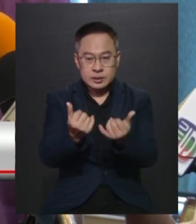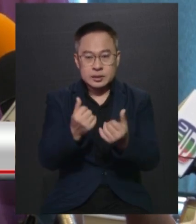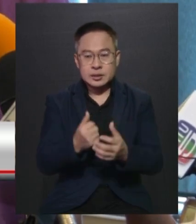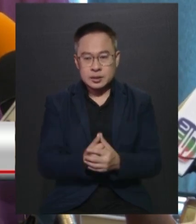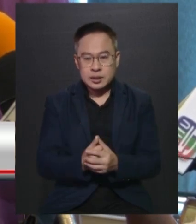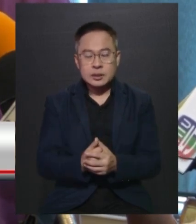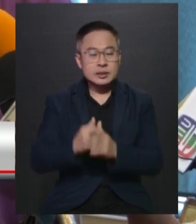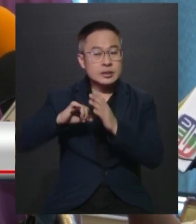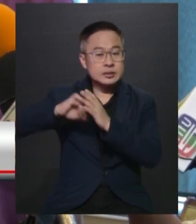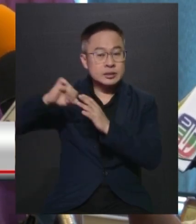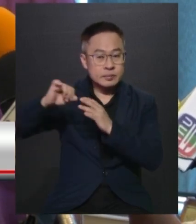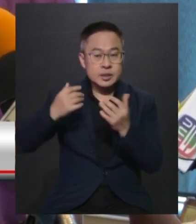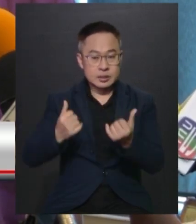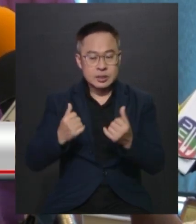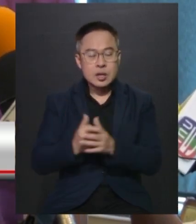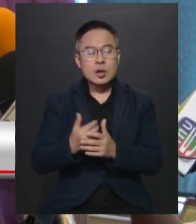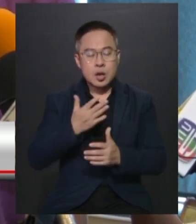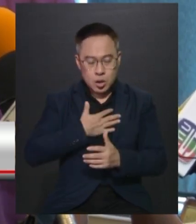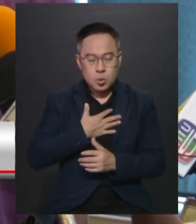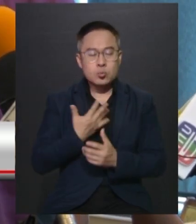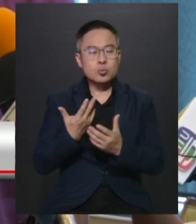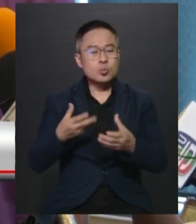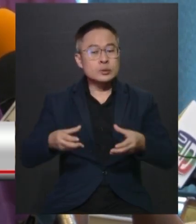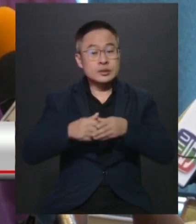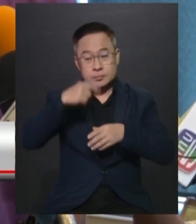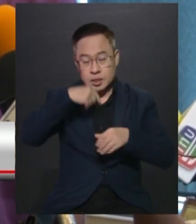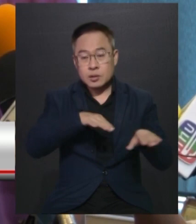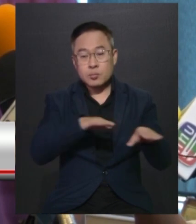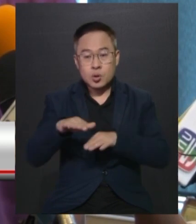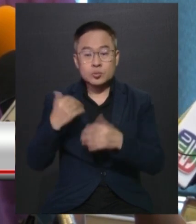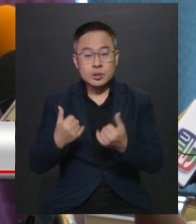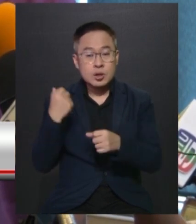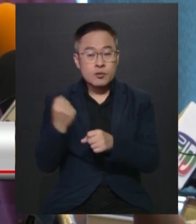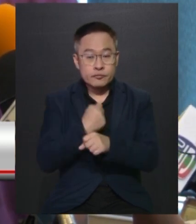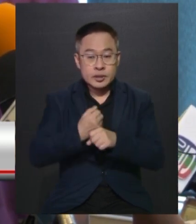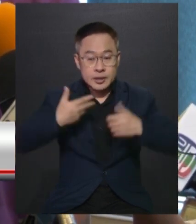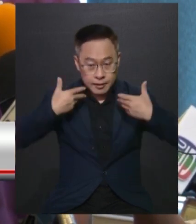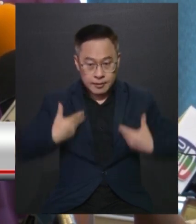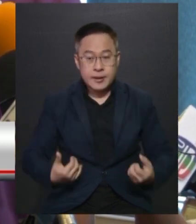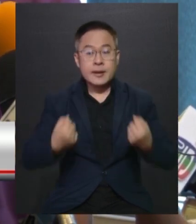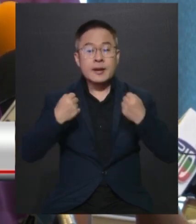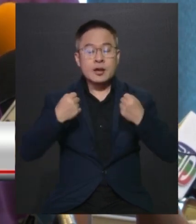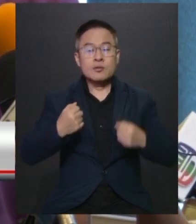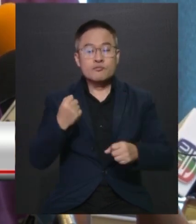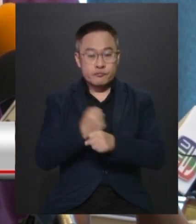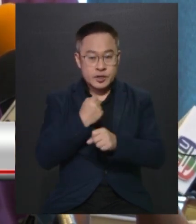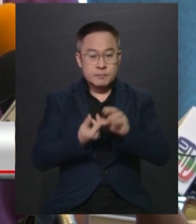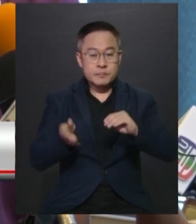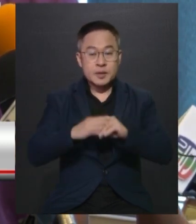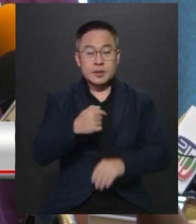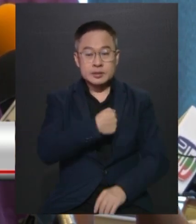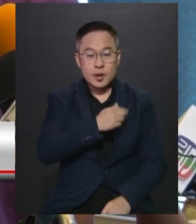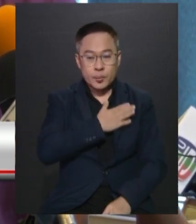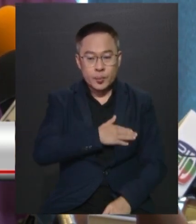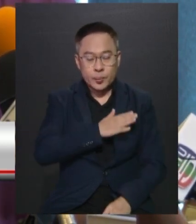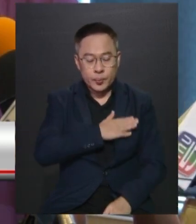Challenger ที่เชียงใหม่ค่ะเราก็มีความพร้อมแล้วก็ตอนนี้ก็ฝึกซ้อมทั้งร่างกายแล้วก็เพิ่มทางด้านจิตใจไป